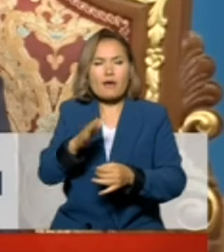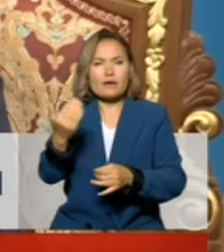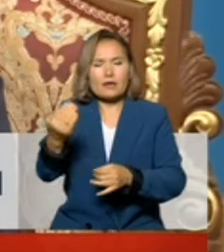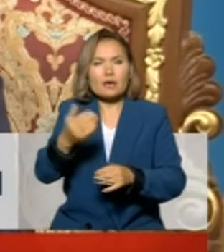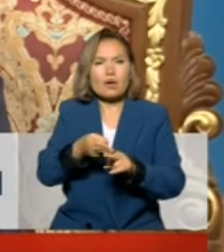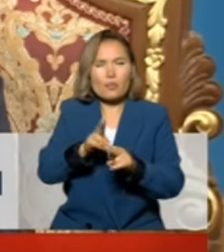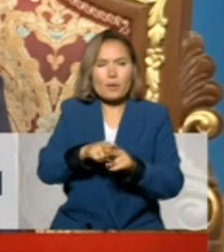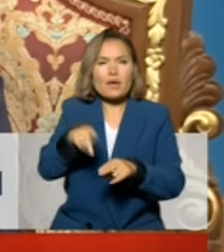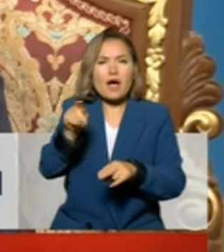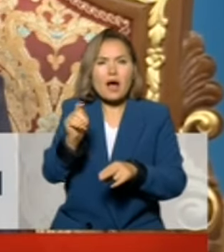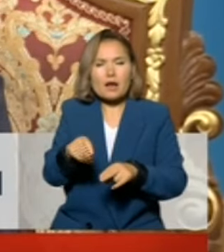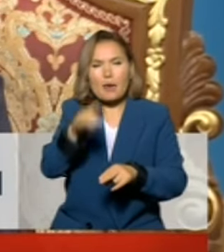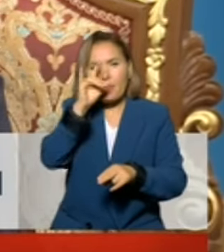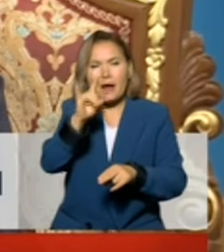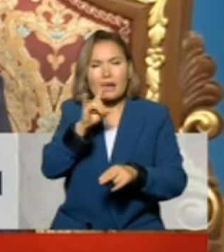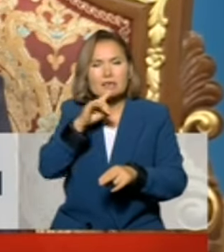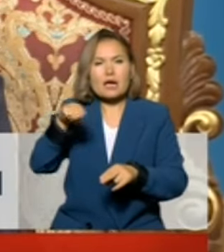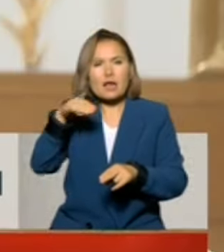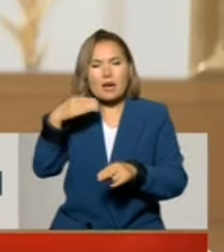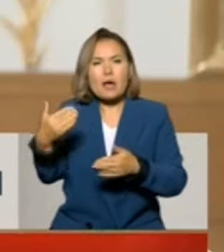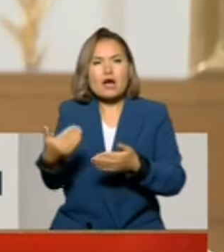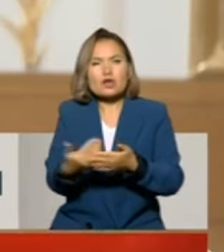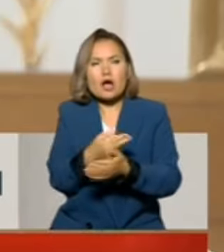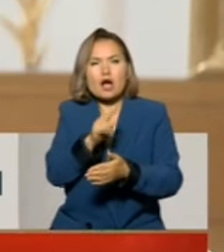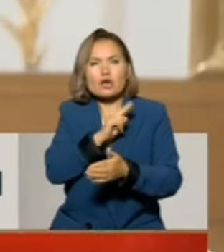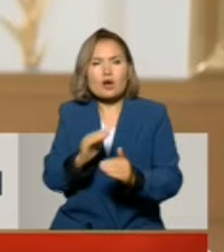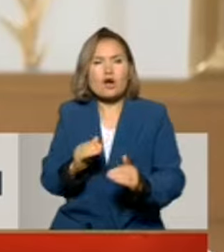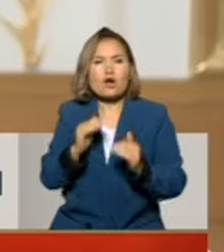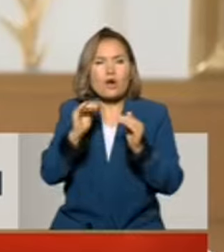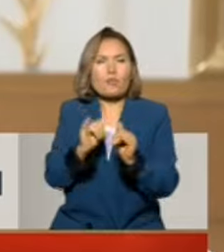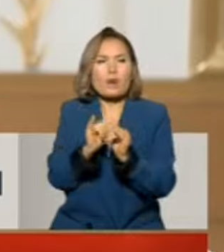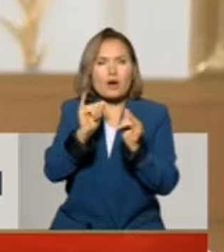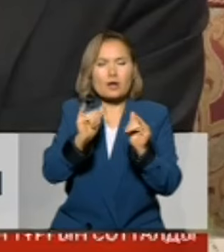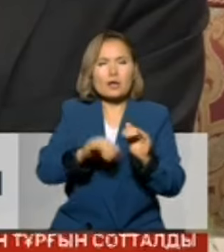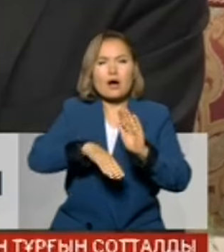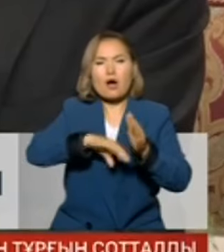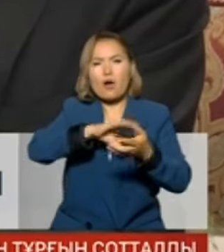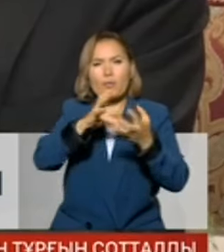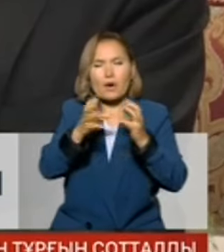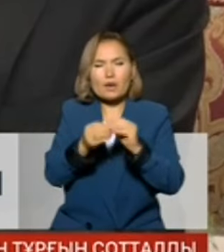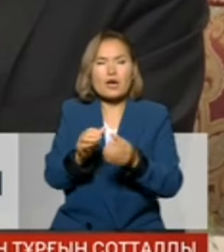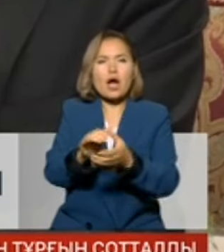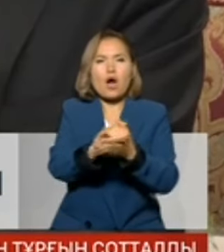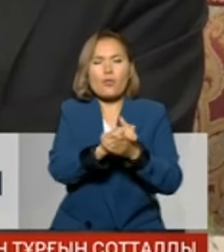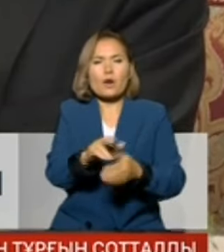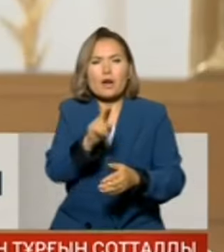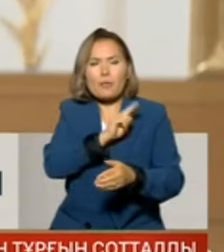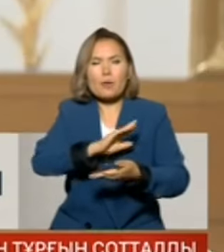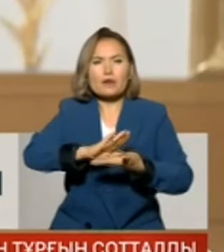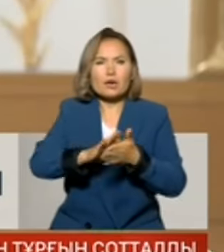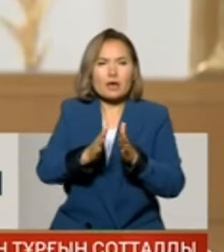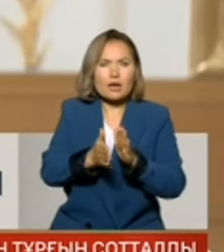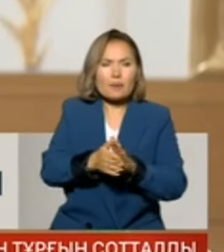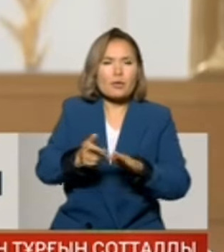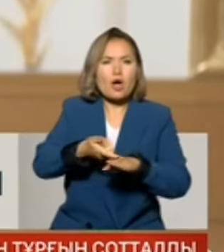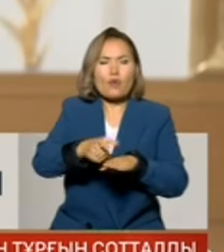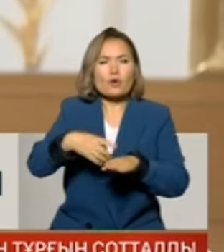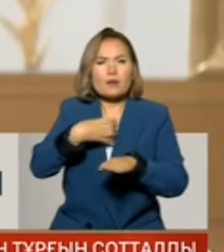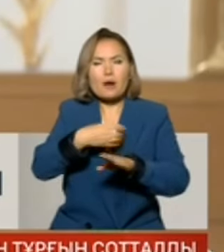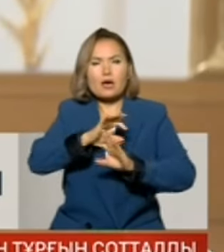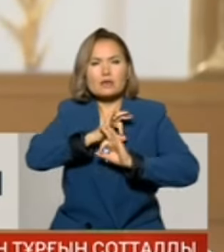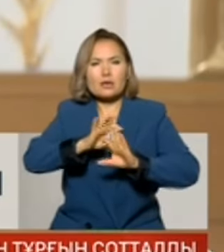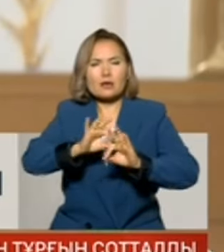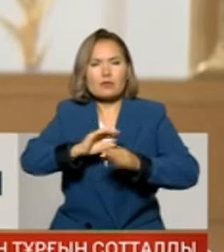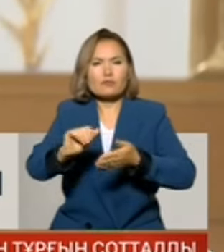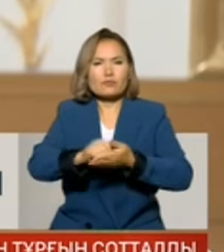бұл сапар қазақ-тәжік қатынастарын жаңа деңгейге көтеруді көздейтінін ескере келе, одақтастық туралы шарттың айрықша маңызына назар